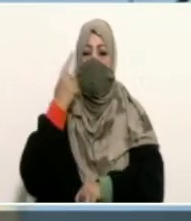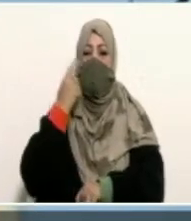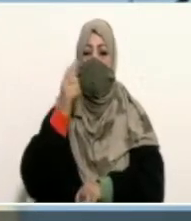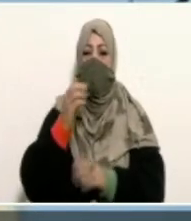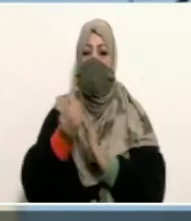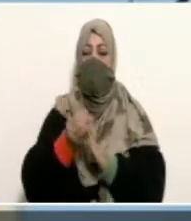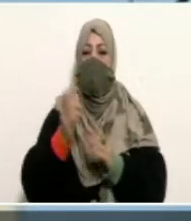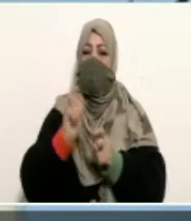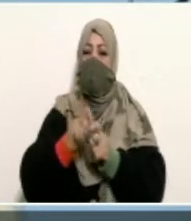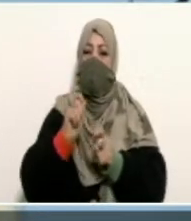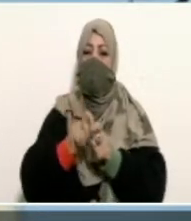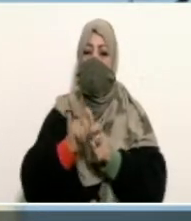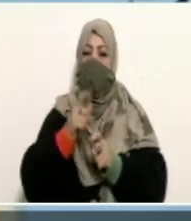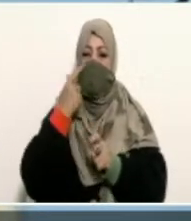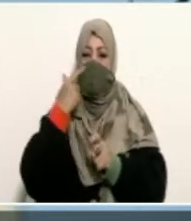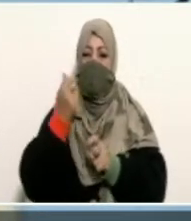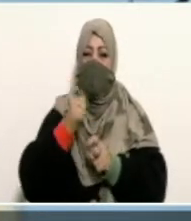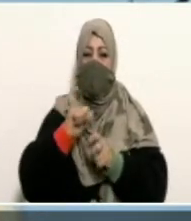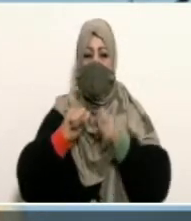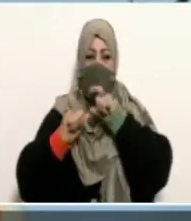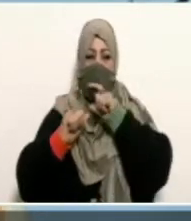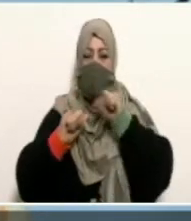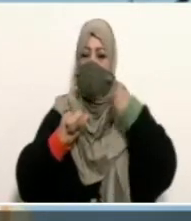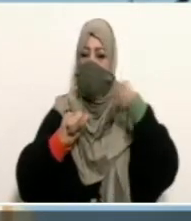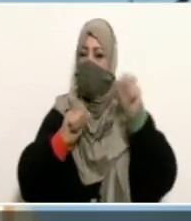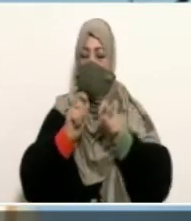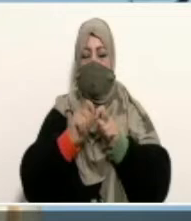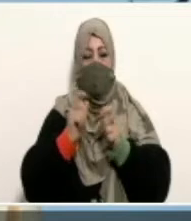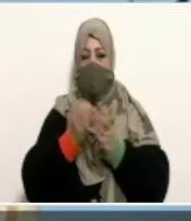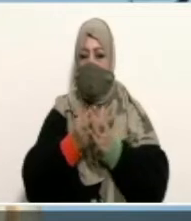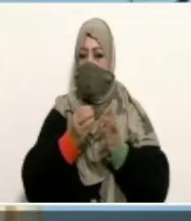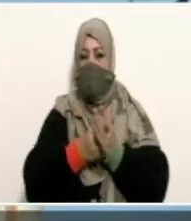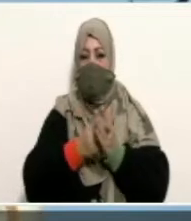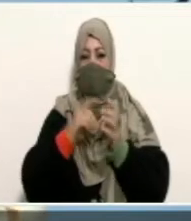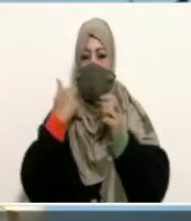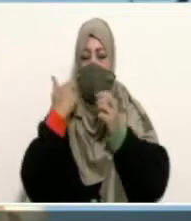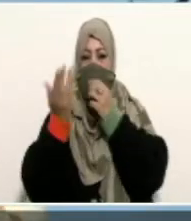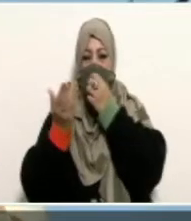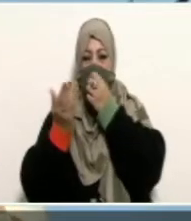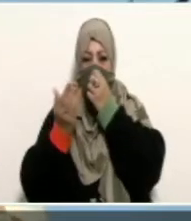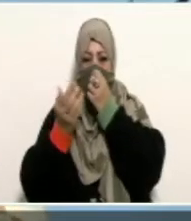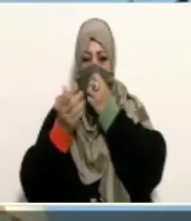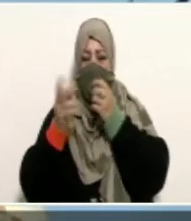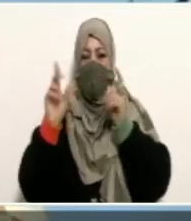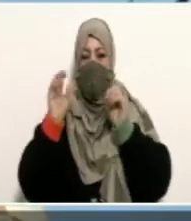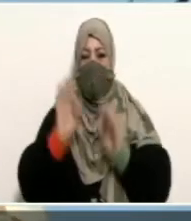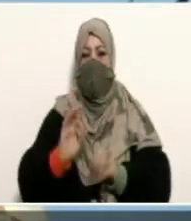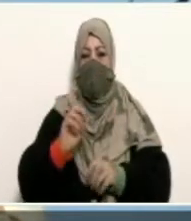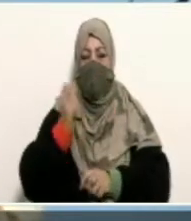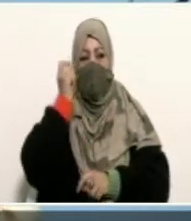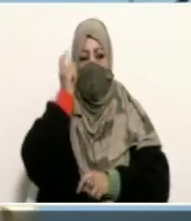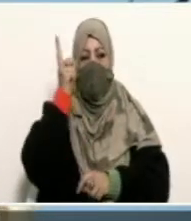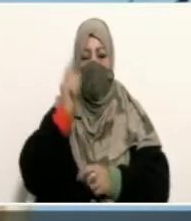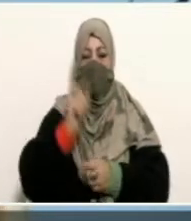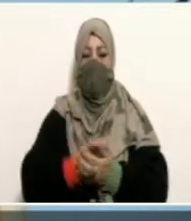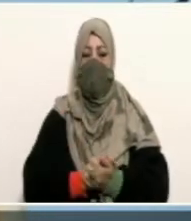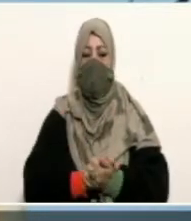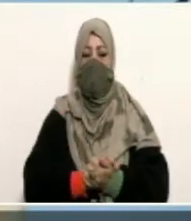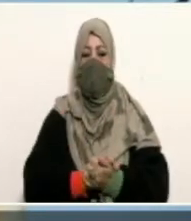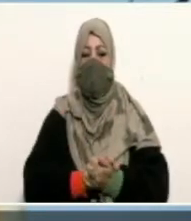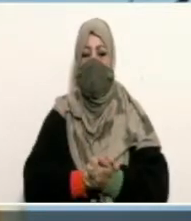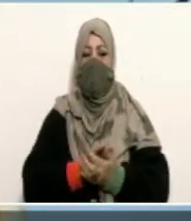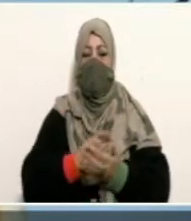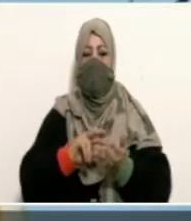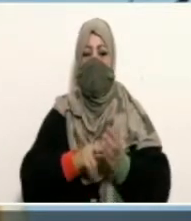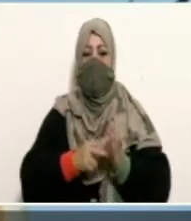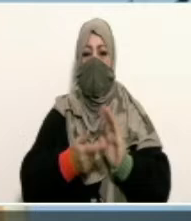هذا وأن أن أن نوثقه والله أعلم. المسألة الأخرى من أخينا عبد الرحمن وسؤاله